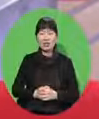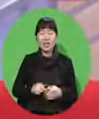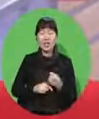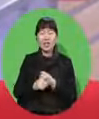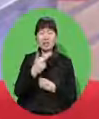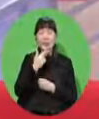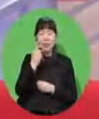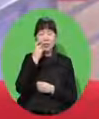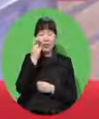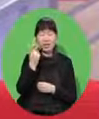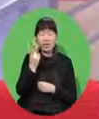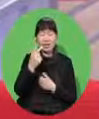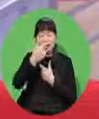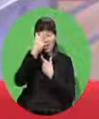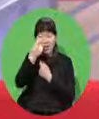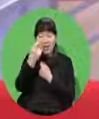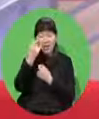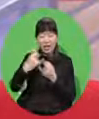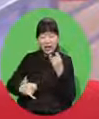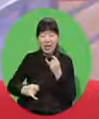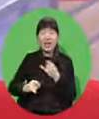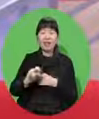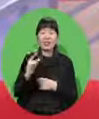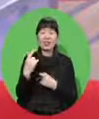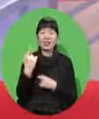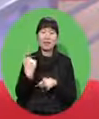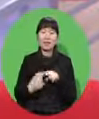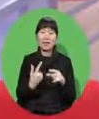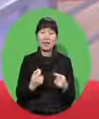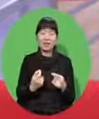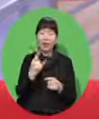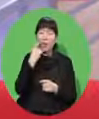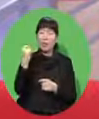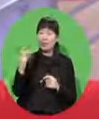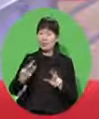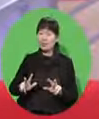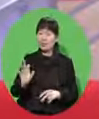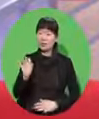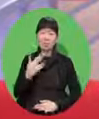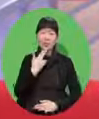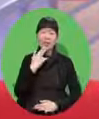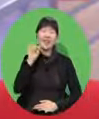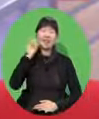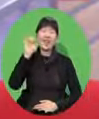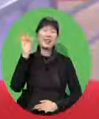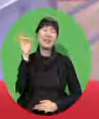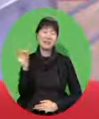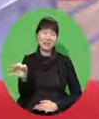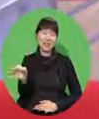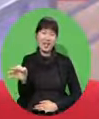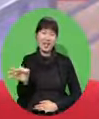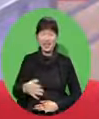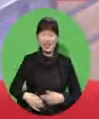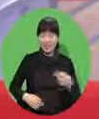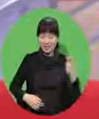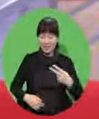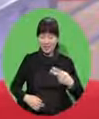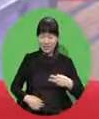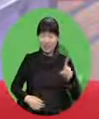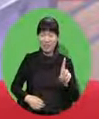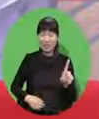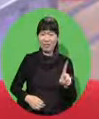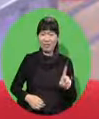없이 그렇죠. 월급을 제날짜에 주지 않는 것과 마찬가지인데 뭐 엄마 지금 돈 없어. 내일 줄게라고 말씀을 하시기도 하거든요. 처음 2,000원인데